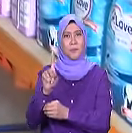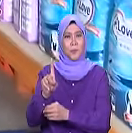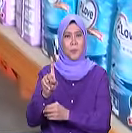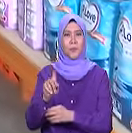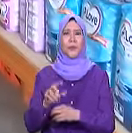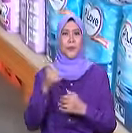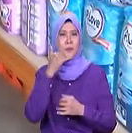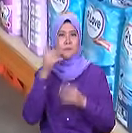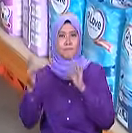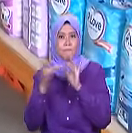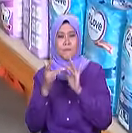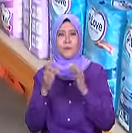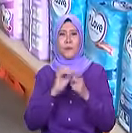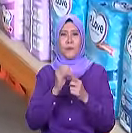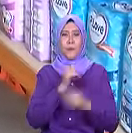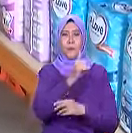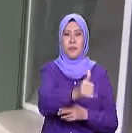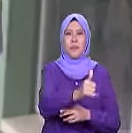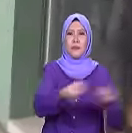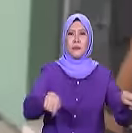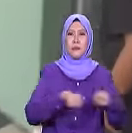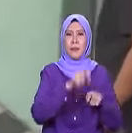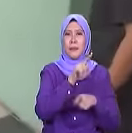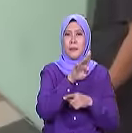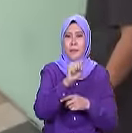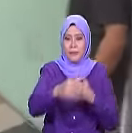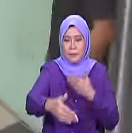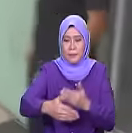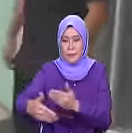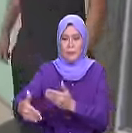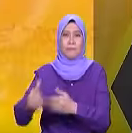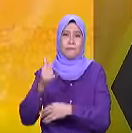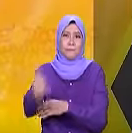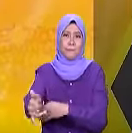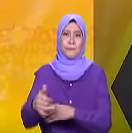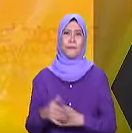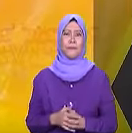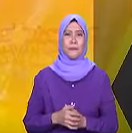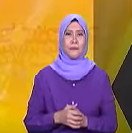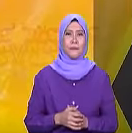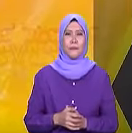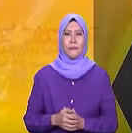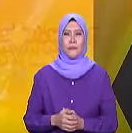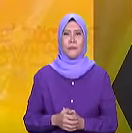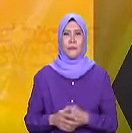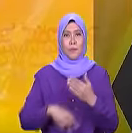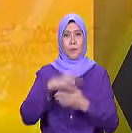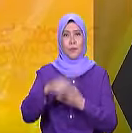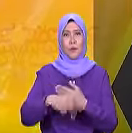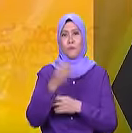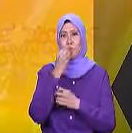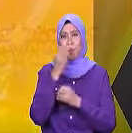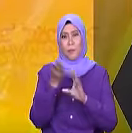082-682-861 atau berkunjung ke cawangan TBS yang berdekatan. Program Food